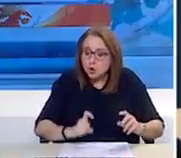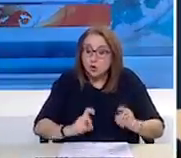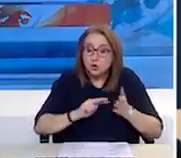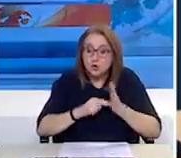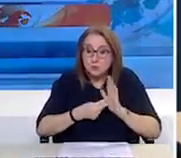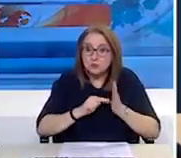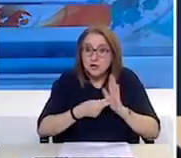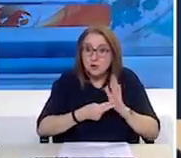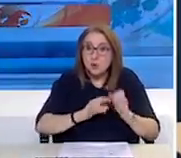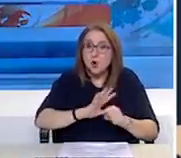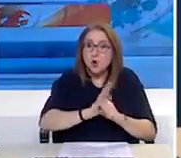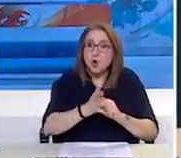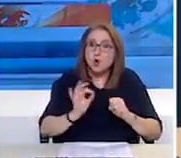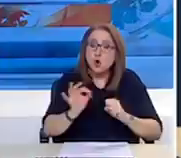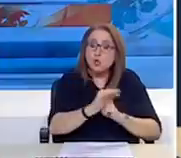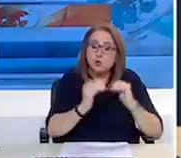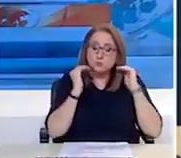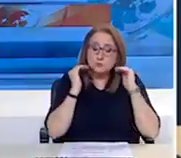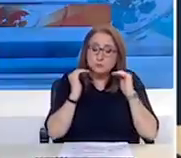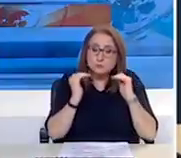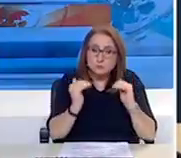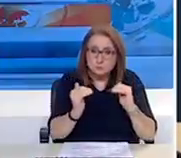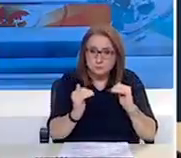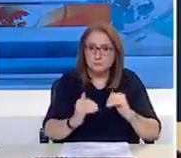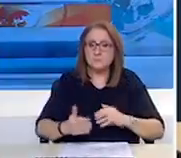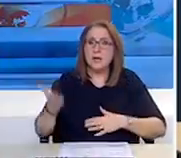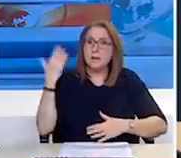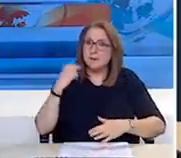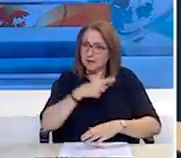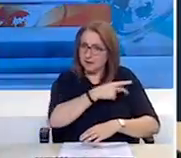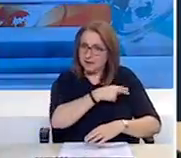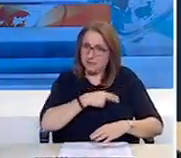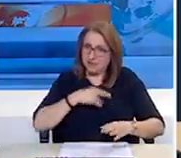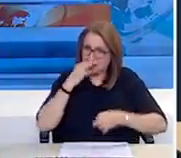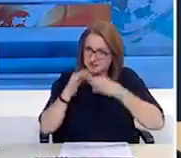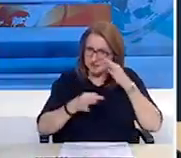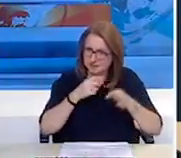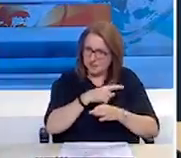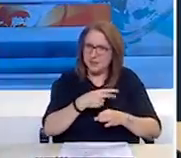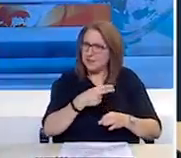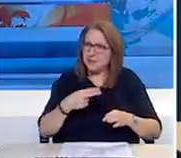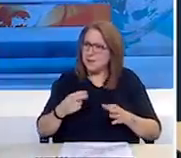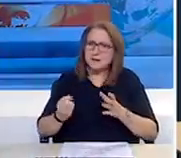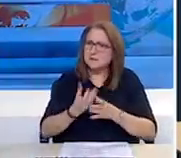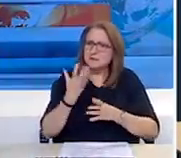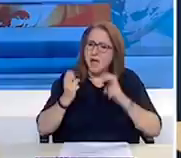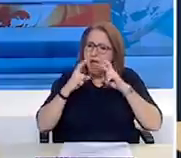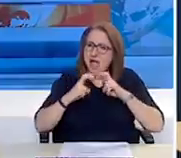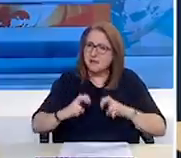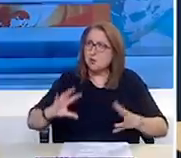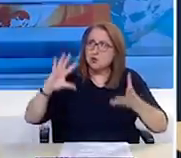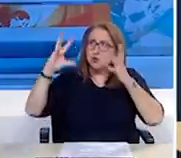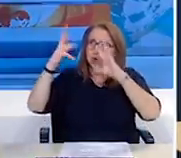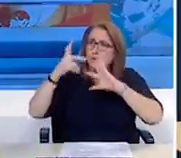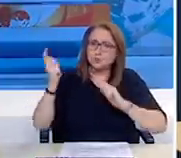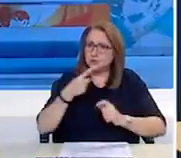συνέχεια όσο ανέφερε και ο καθηγητής κ. Τσιόδρας σε σχέση με τα νέα δεδομένα τα παγκόσμια,